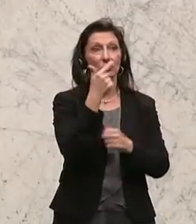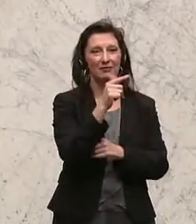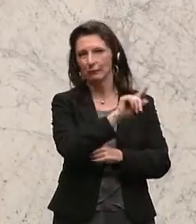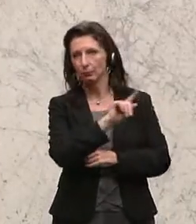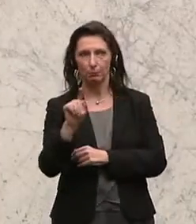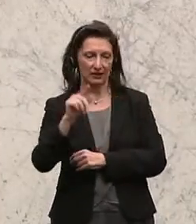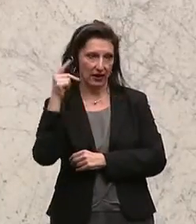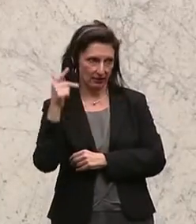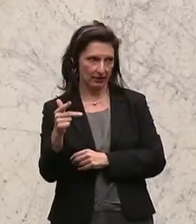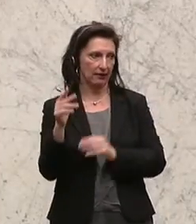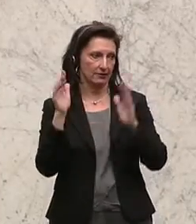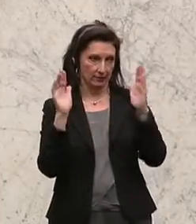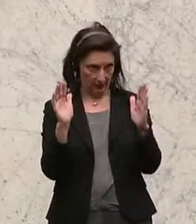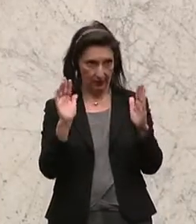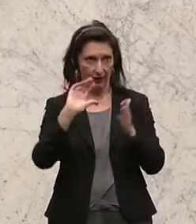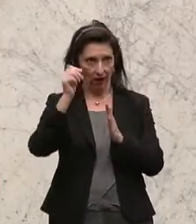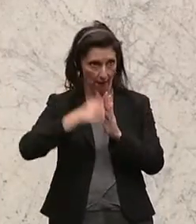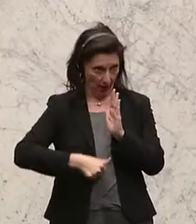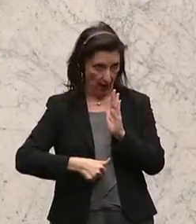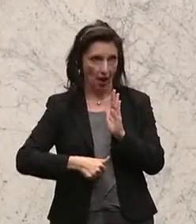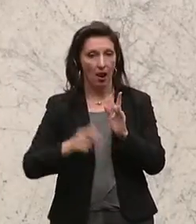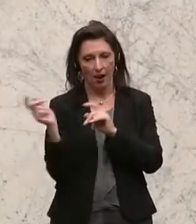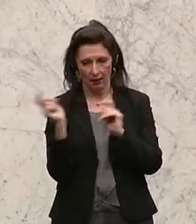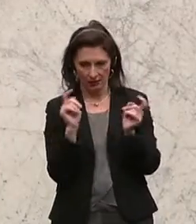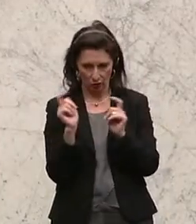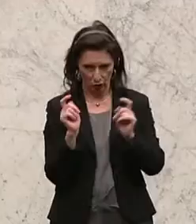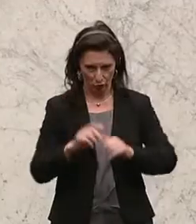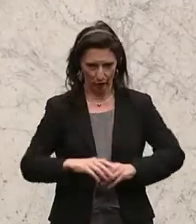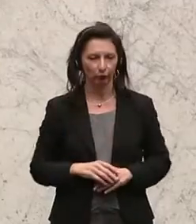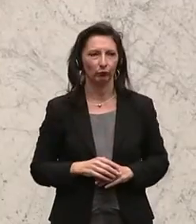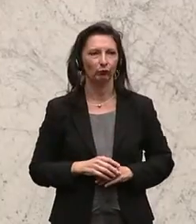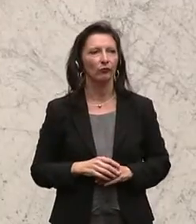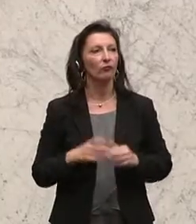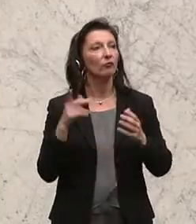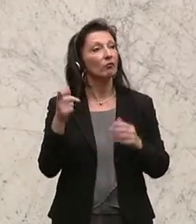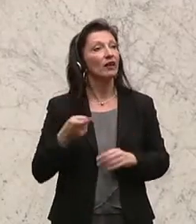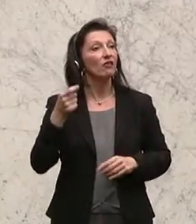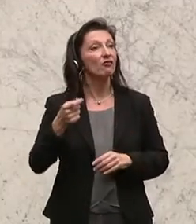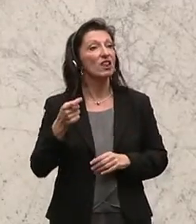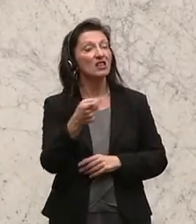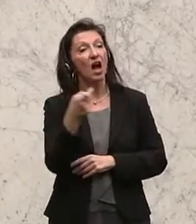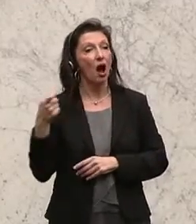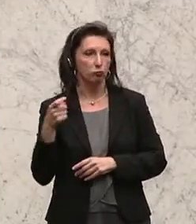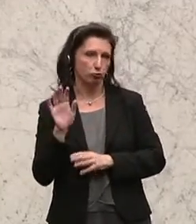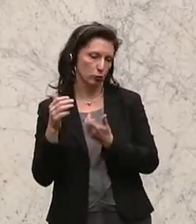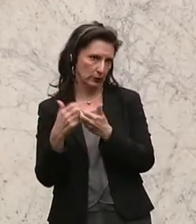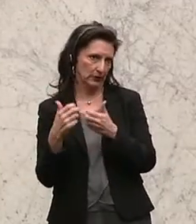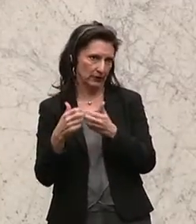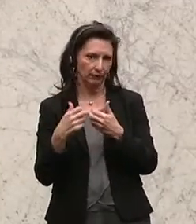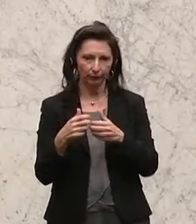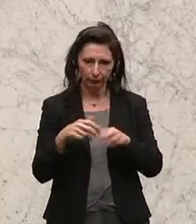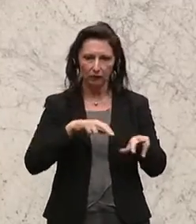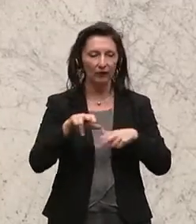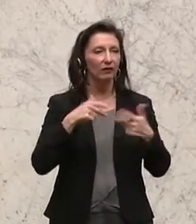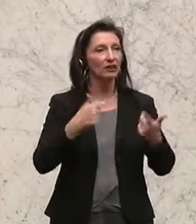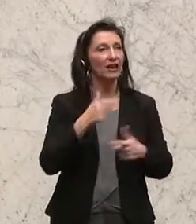bis 30 der Tagesordnung. Ja, und die Tagesordnungspunkte 28 und 30 werden gemeinsam behandelt und betreffen